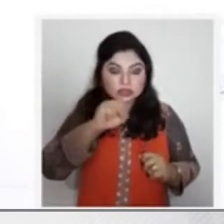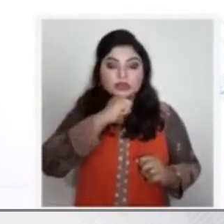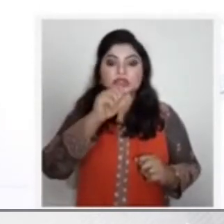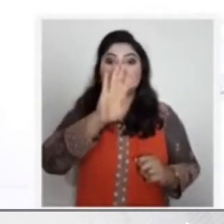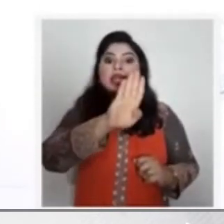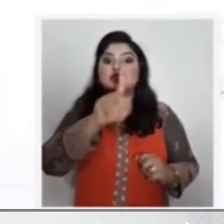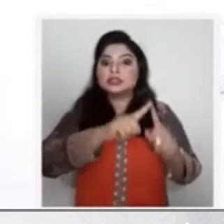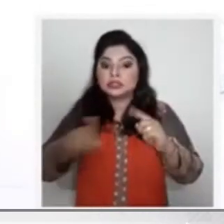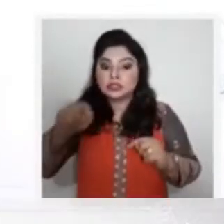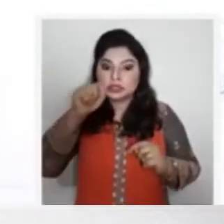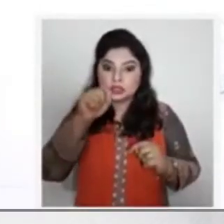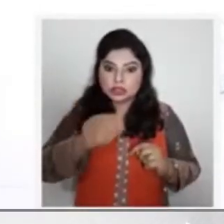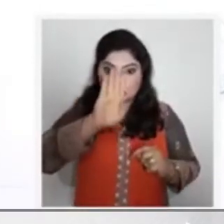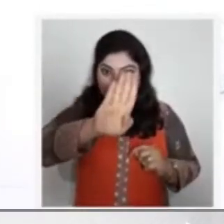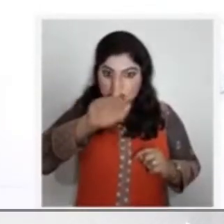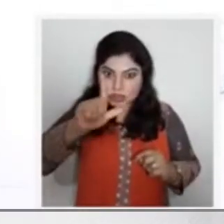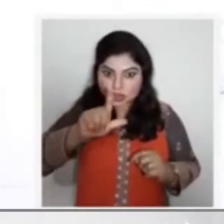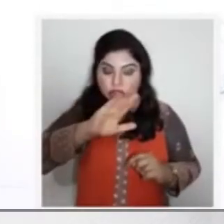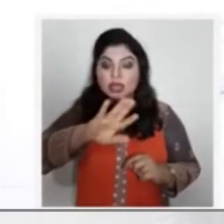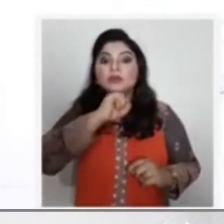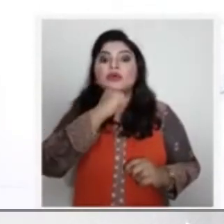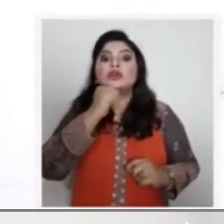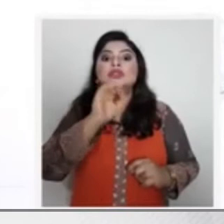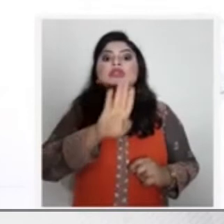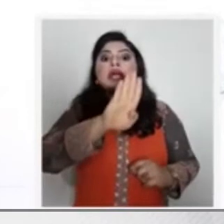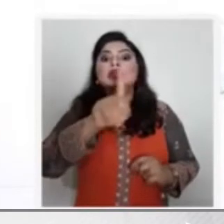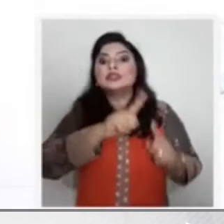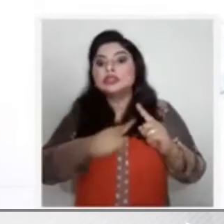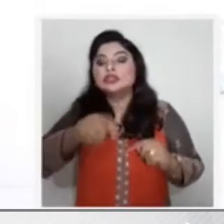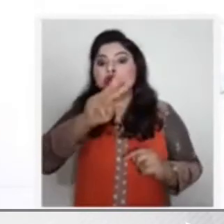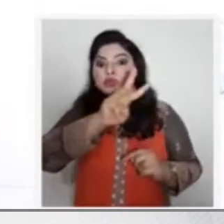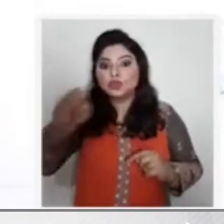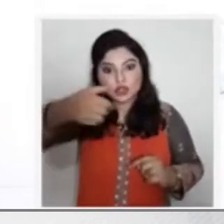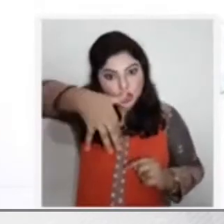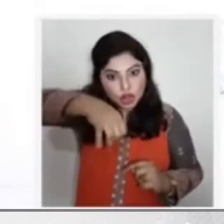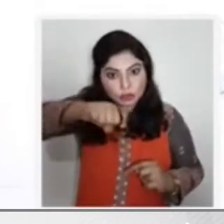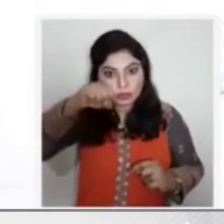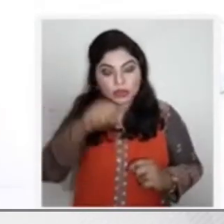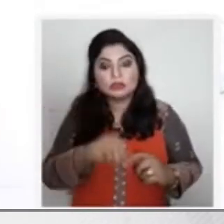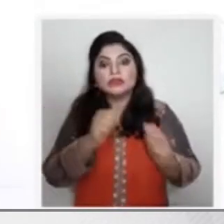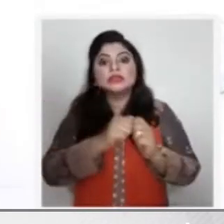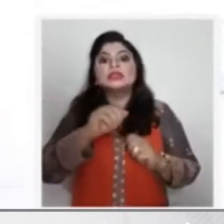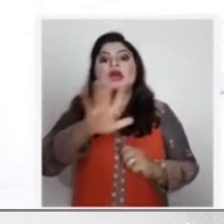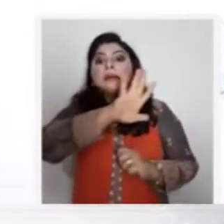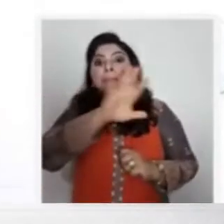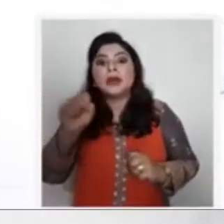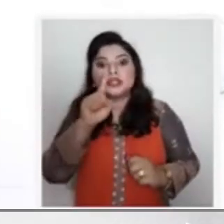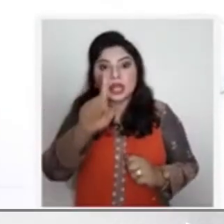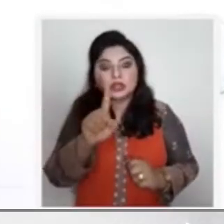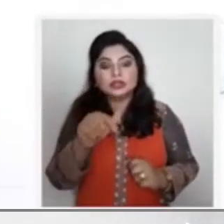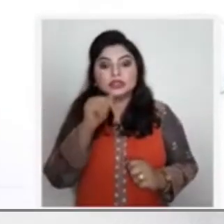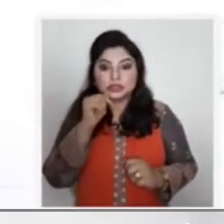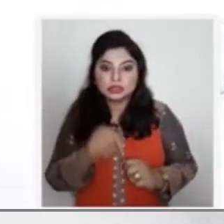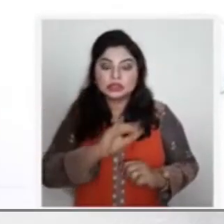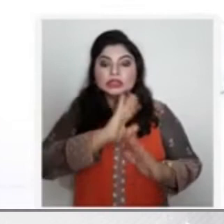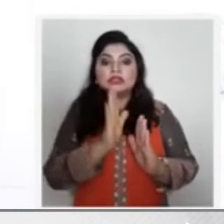জন, ২১-৩০ বছর ৭০ জন, ৩১-৪০ বছরের ১৪৭ জন, ৪১-৫০